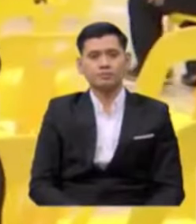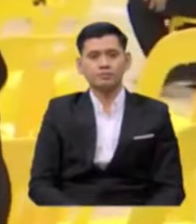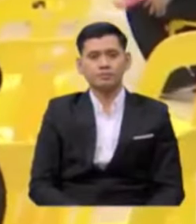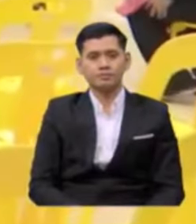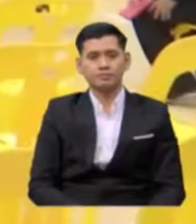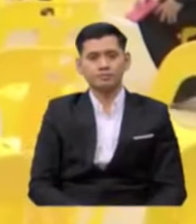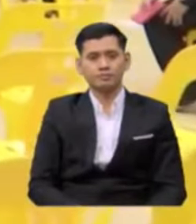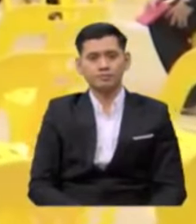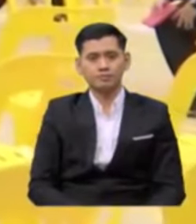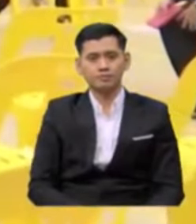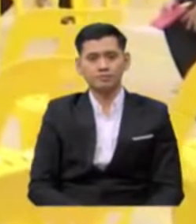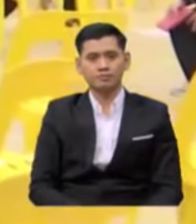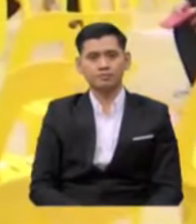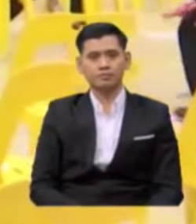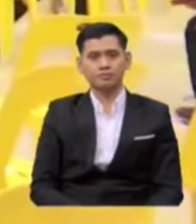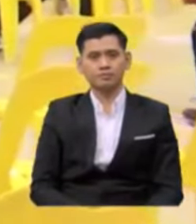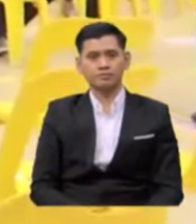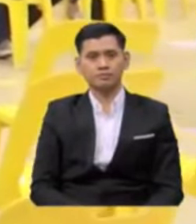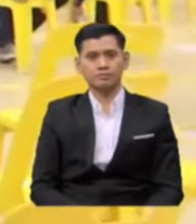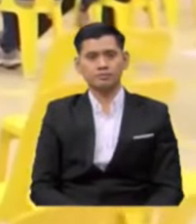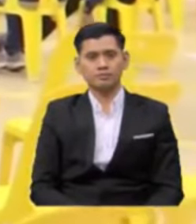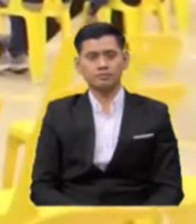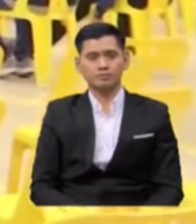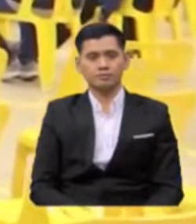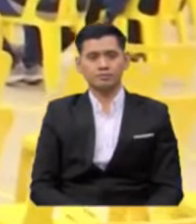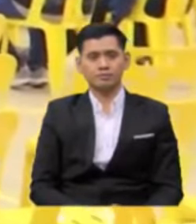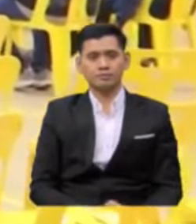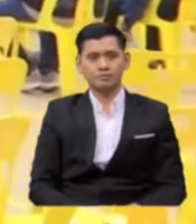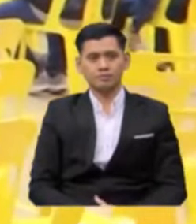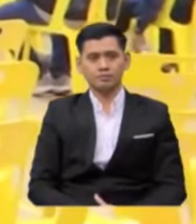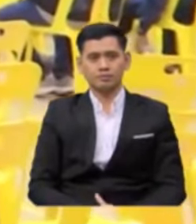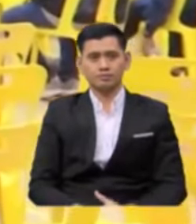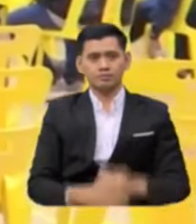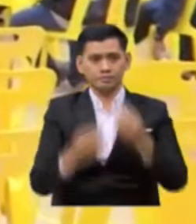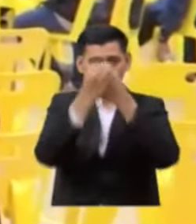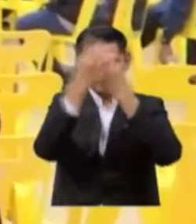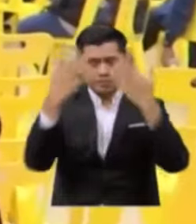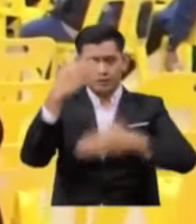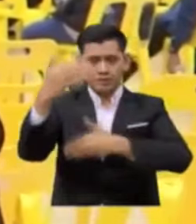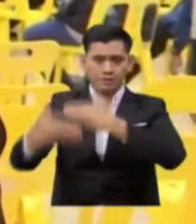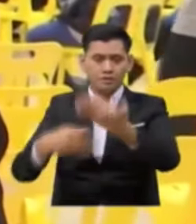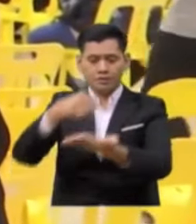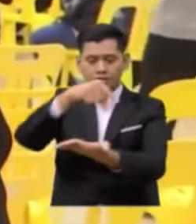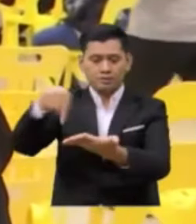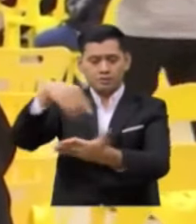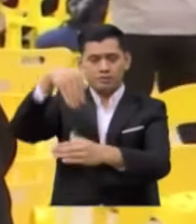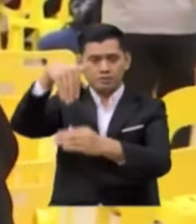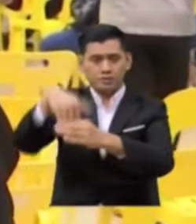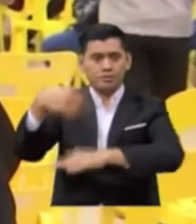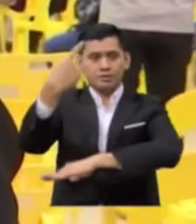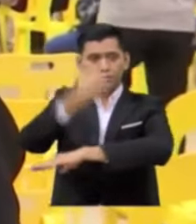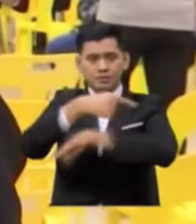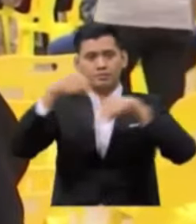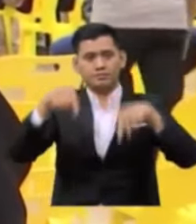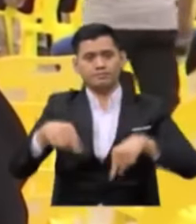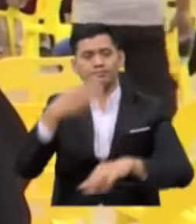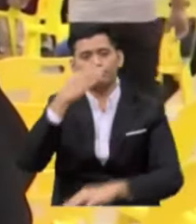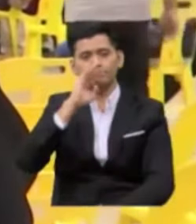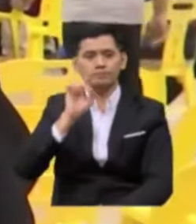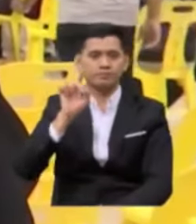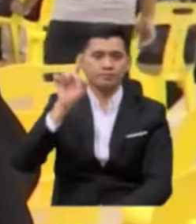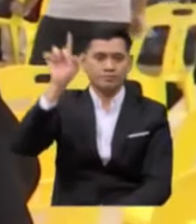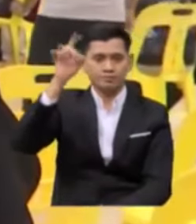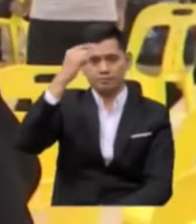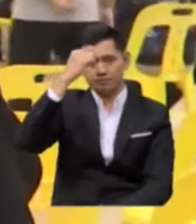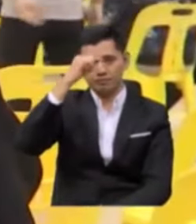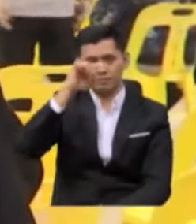Okey, terima kasih tuan. Okey, untuk proses pengundian pada hari ini, alhamdulillah